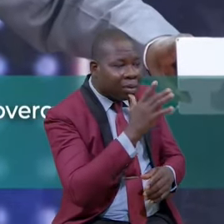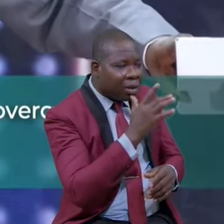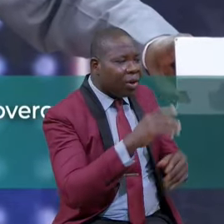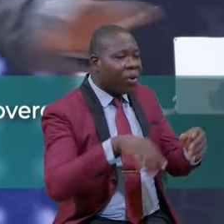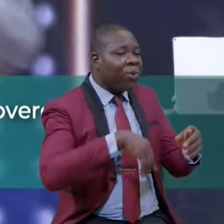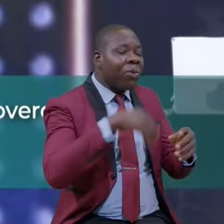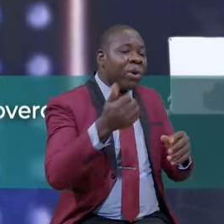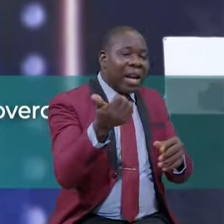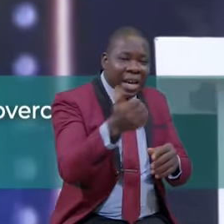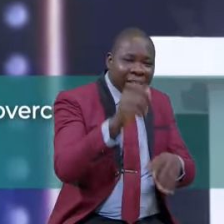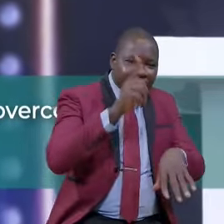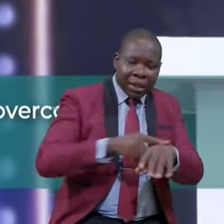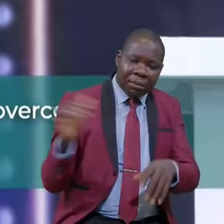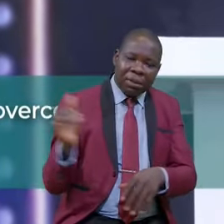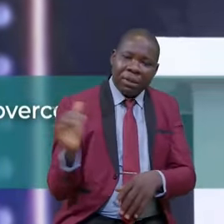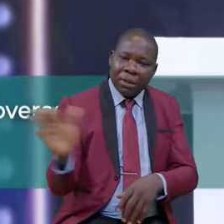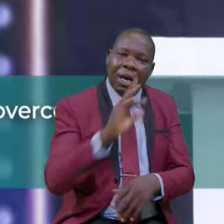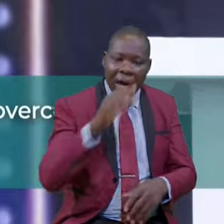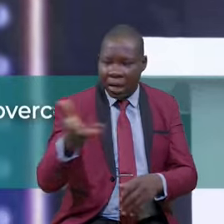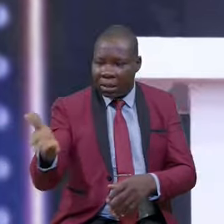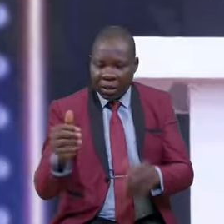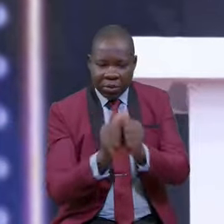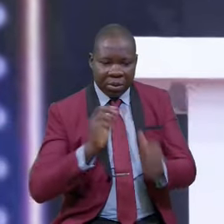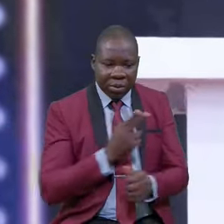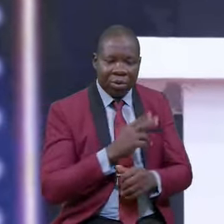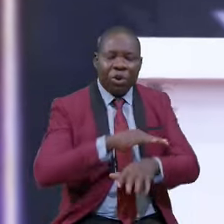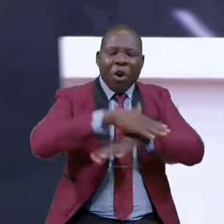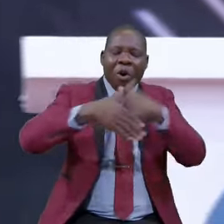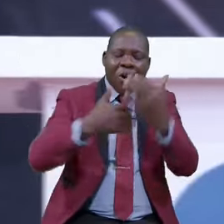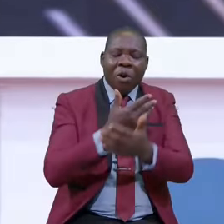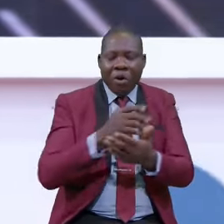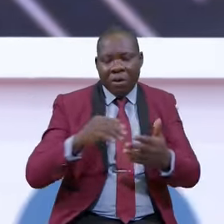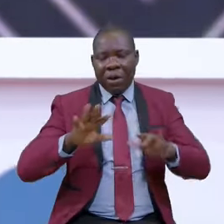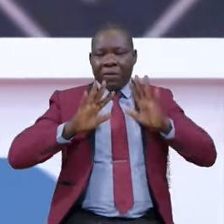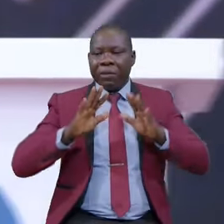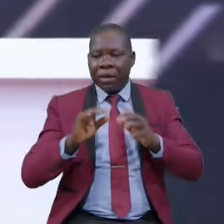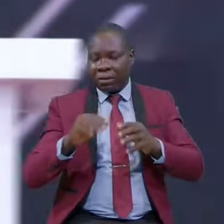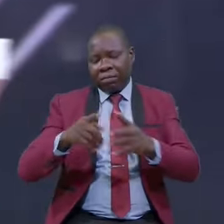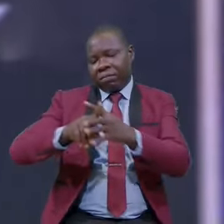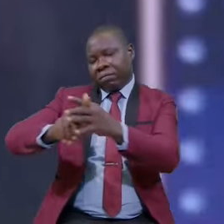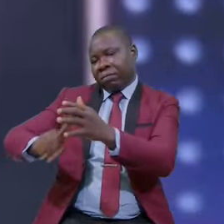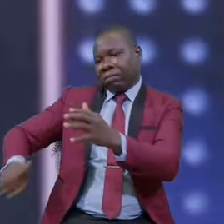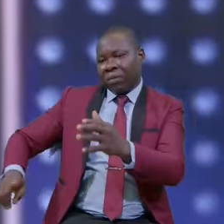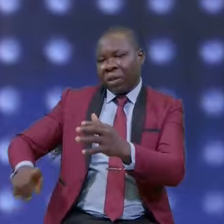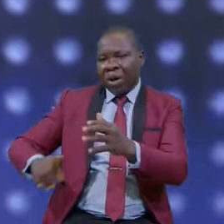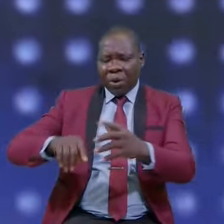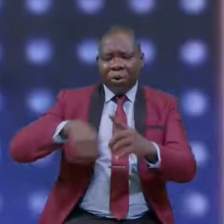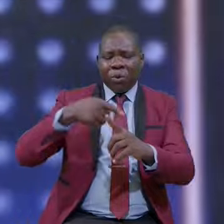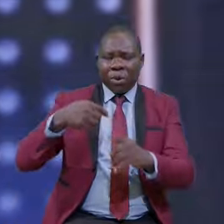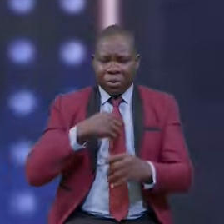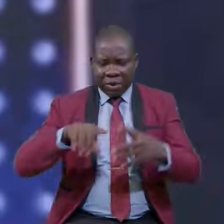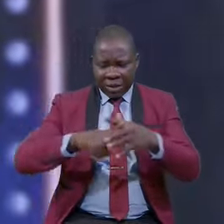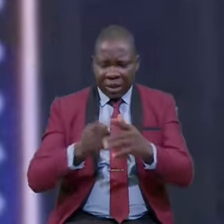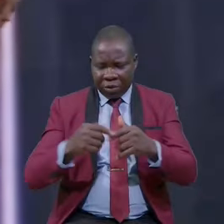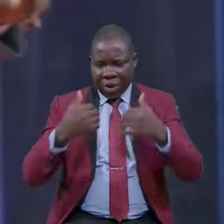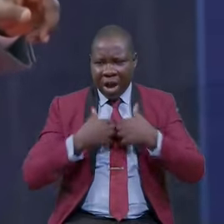crainte est ôtée. How did we begin comment est-ce que nous avons fear? Commencé à avoir peur? The people parce que les gens the world before us, qui étaient